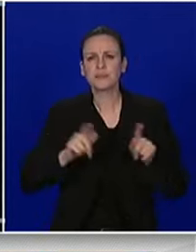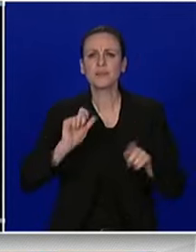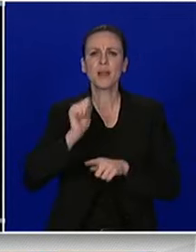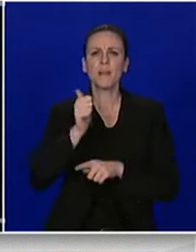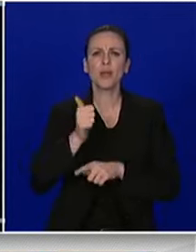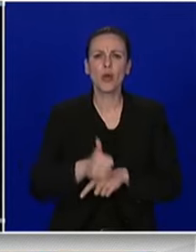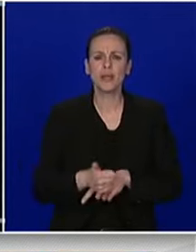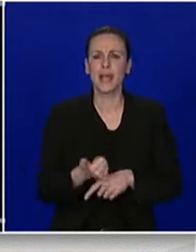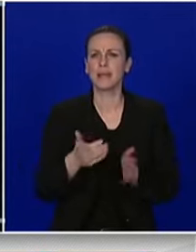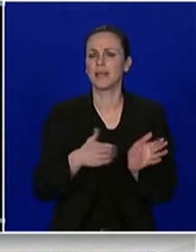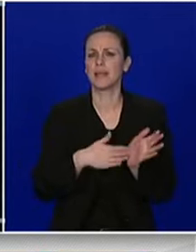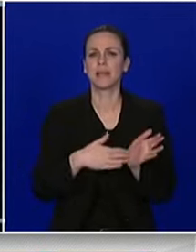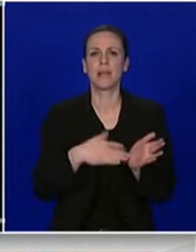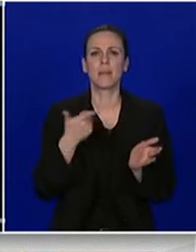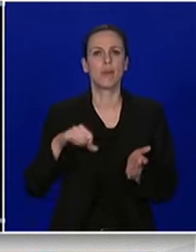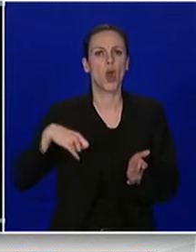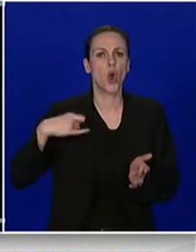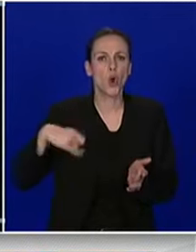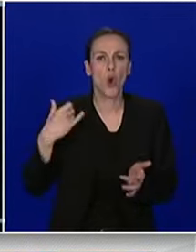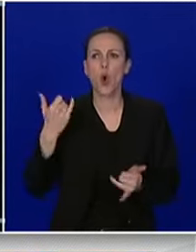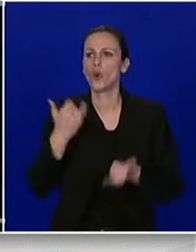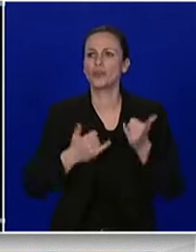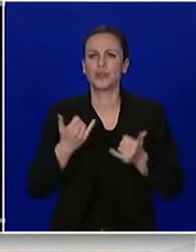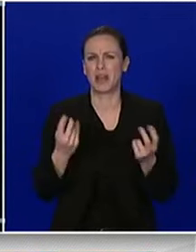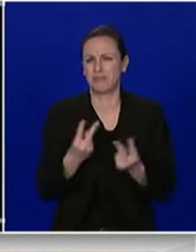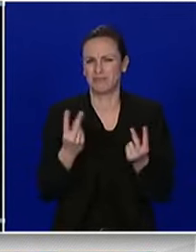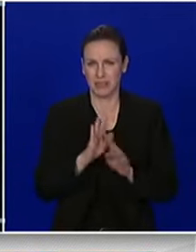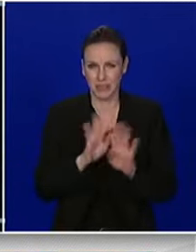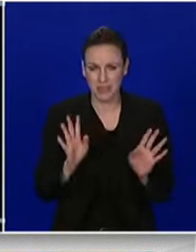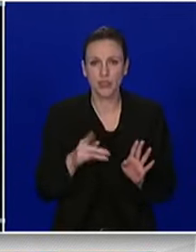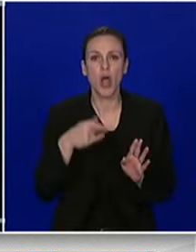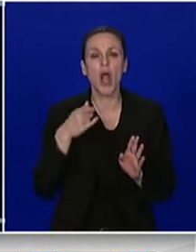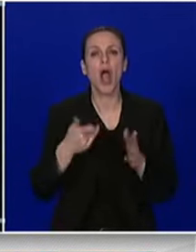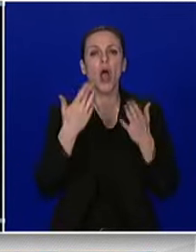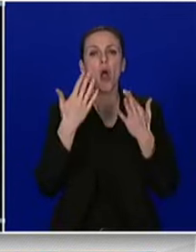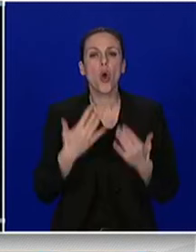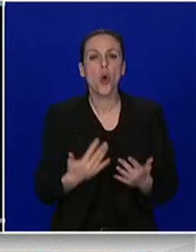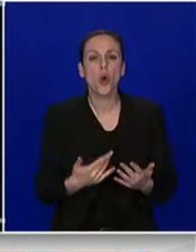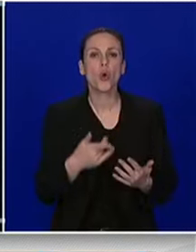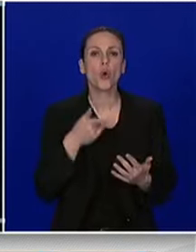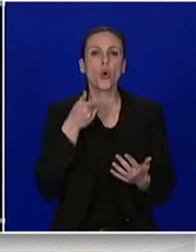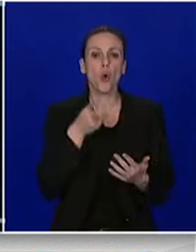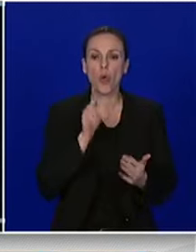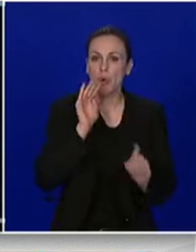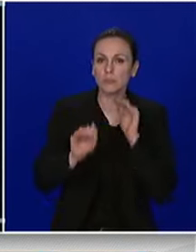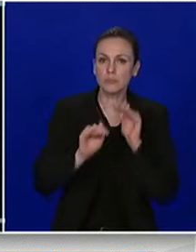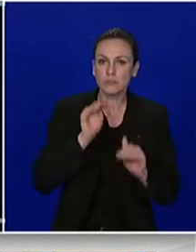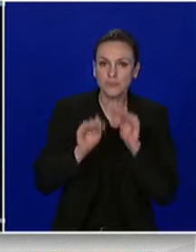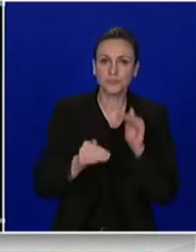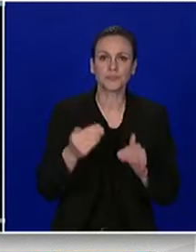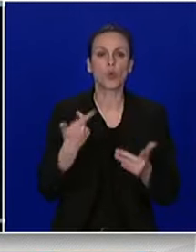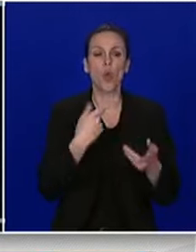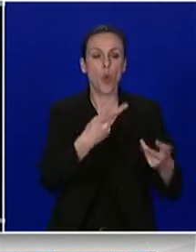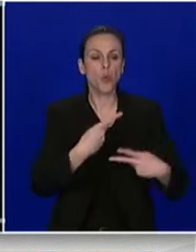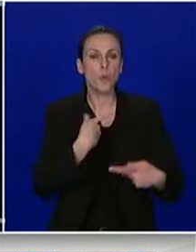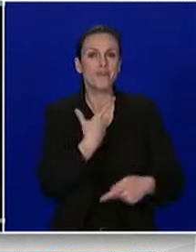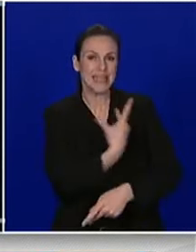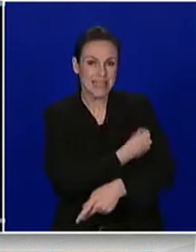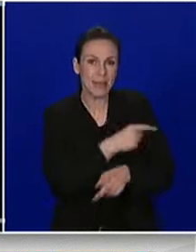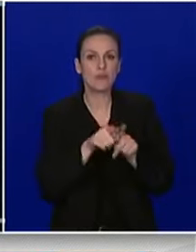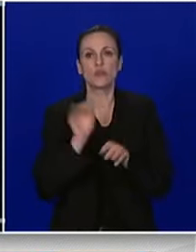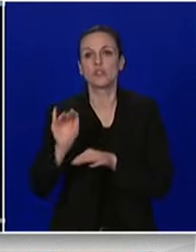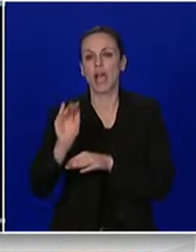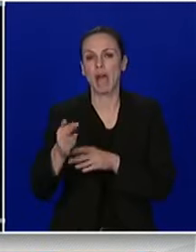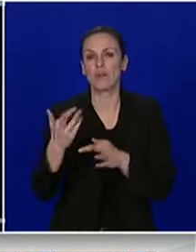prioritetima, bilo da je riječ o dobi ili nečem slično, u onim količinama u kojima će pristicati cjepivo. Isto